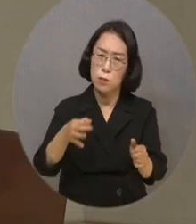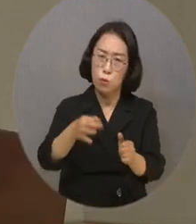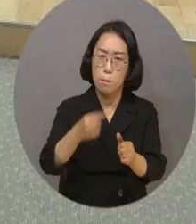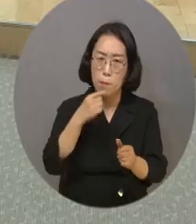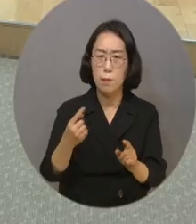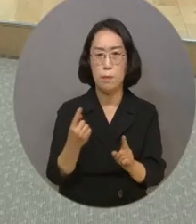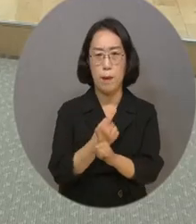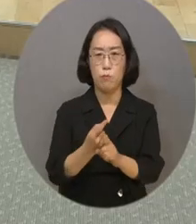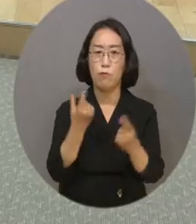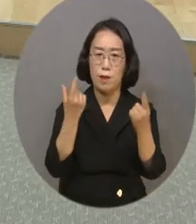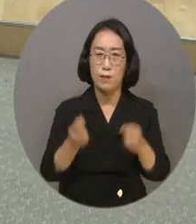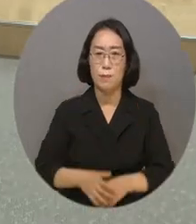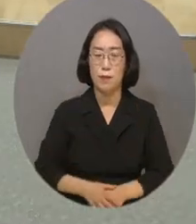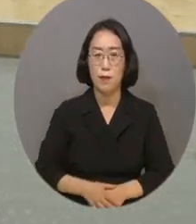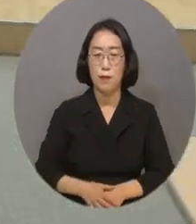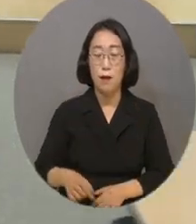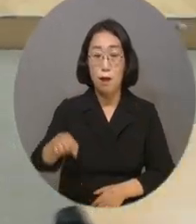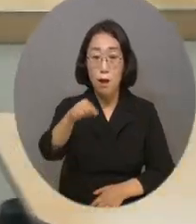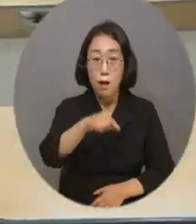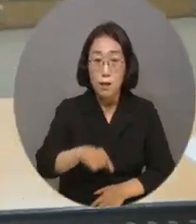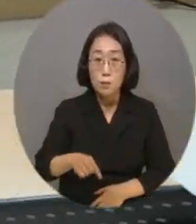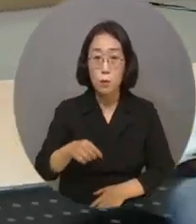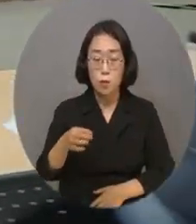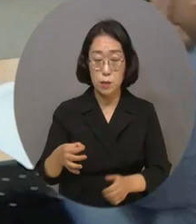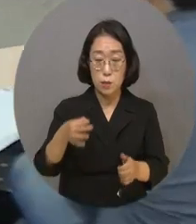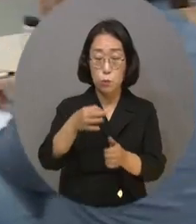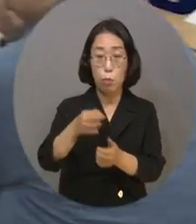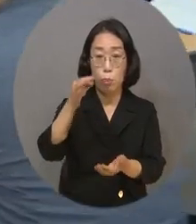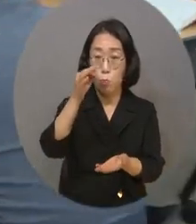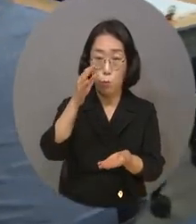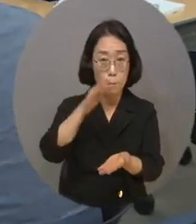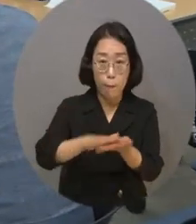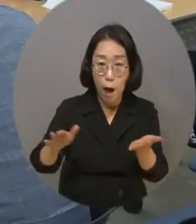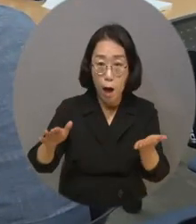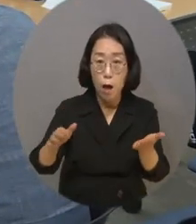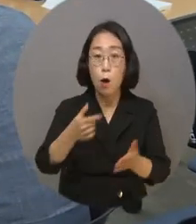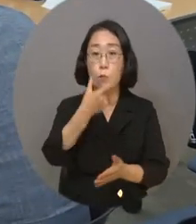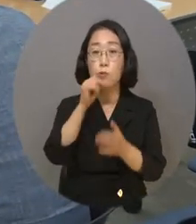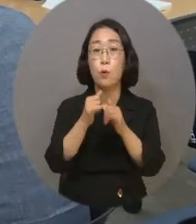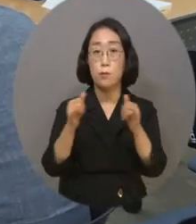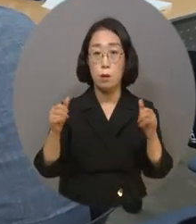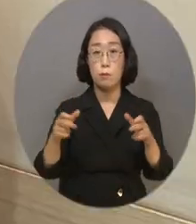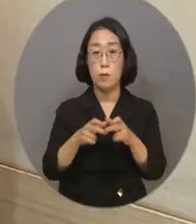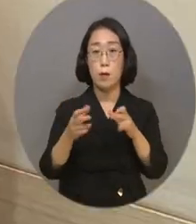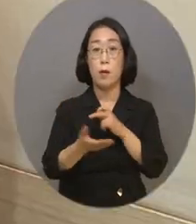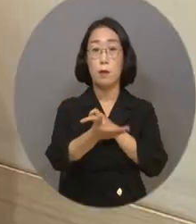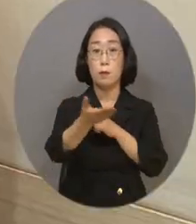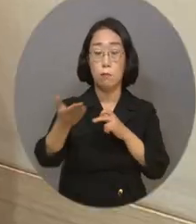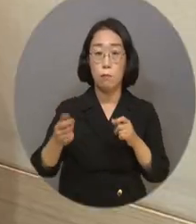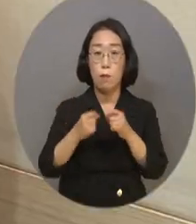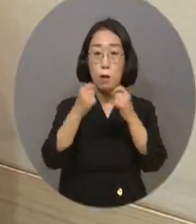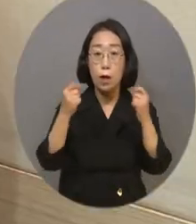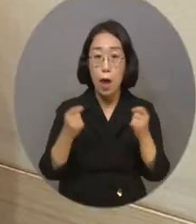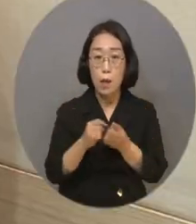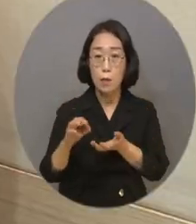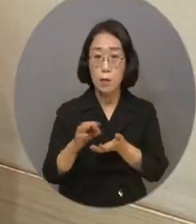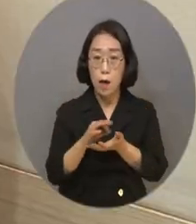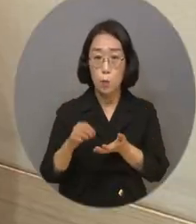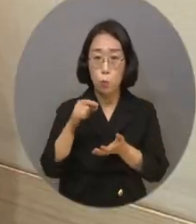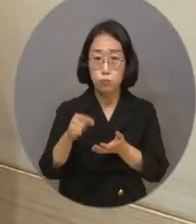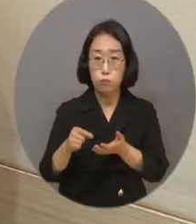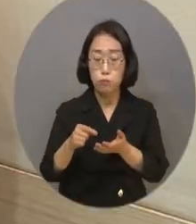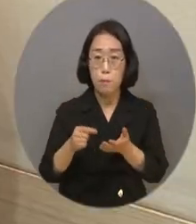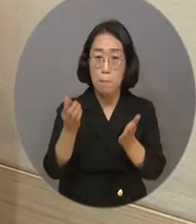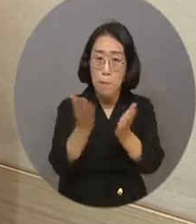듣고요. 주어진 활동지원급여를 다 사용하고 있거나 부족한 장애인에게는 개인 예산제가 의미가 없기